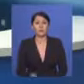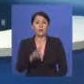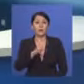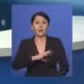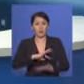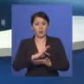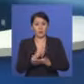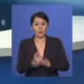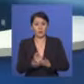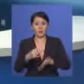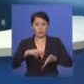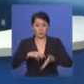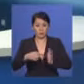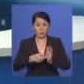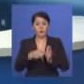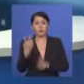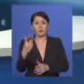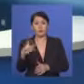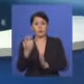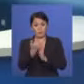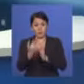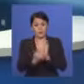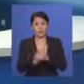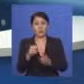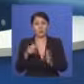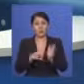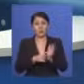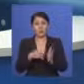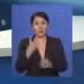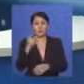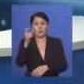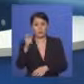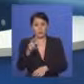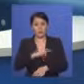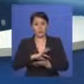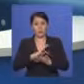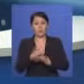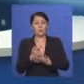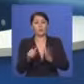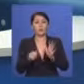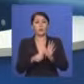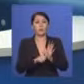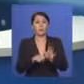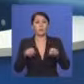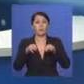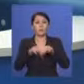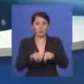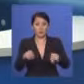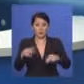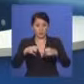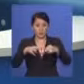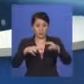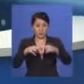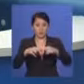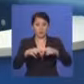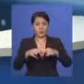Ал жұмыспен қамтудың жол картасы 2020 бағдарламасы аясында 721 адам жұмыспен қамтылды. Оның 60-ға жуығы Петропавлда салынып